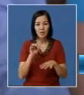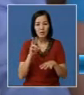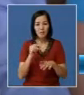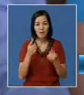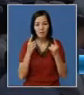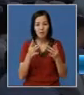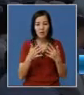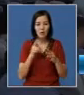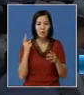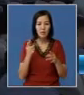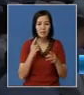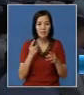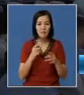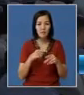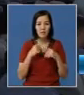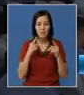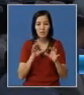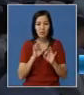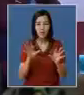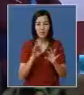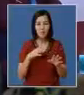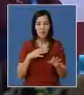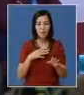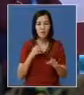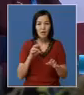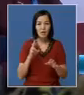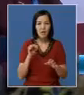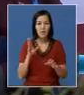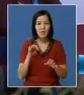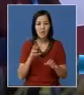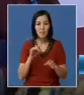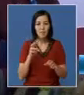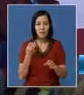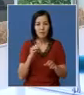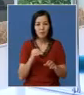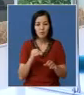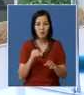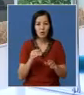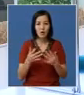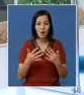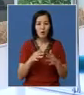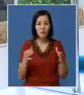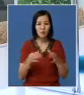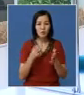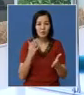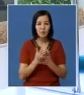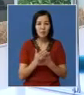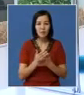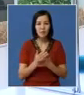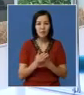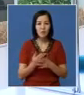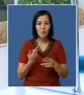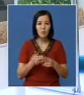ірі шаруашылықтардың жұмысын ерекше атап өтті. Бұл қатарда арқарлы майбүйрек серіктестігі де бар. Енді осы кездерде бізге бір жақсы